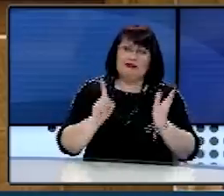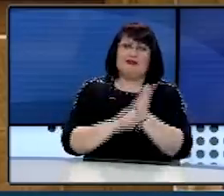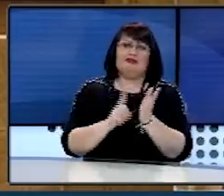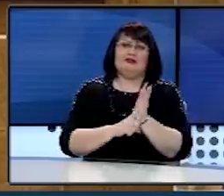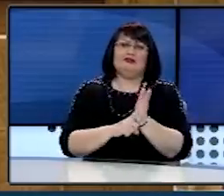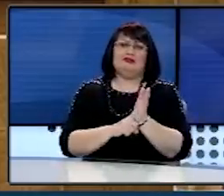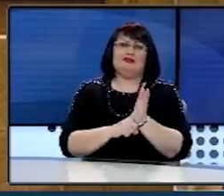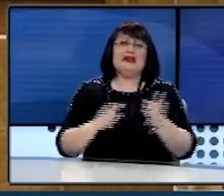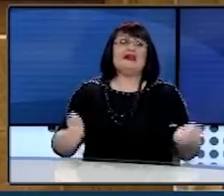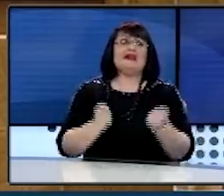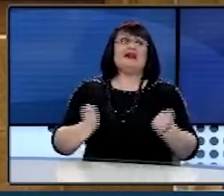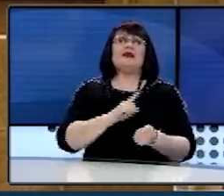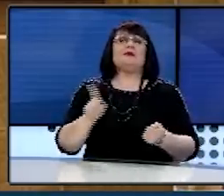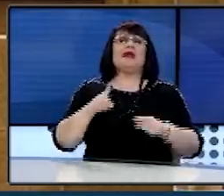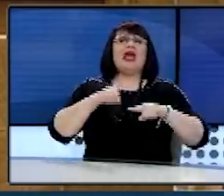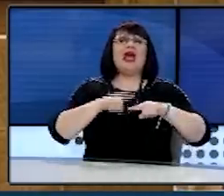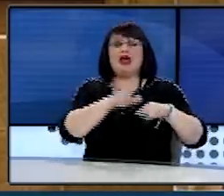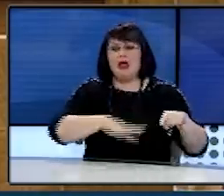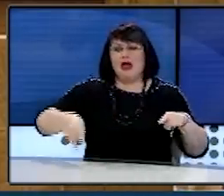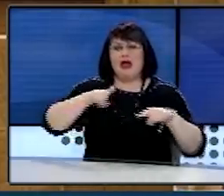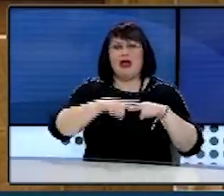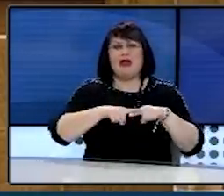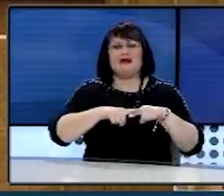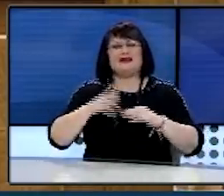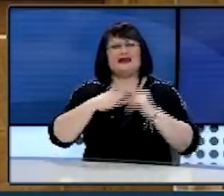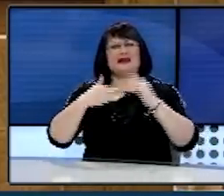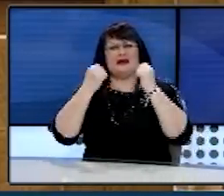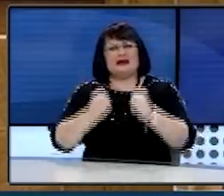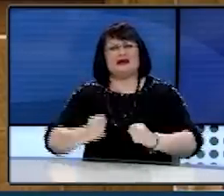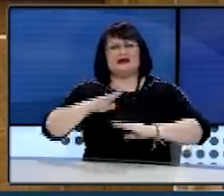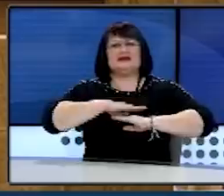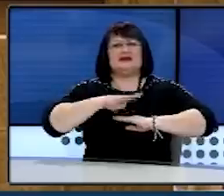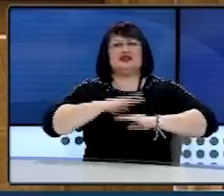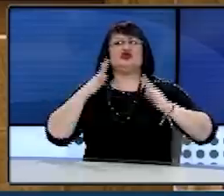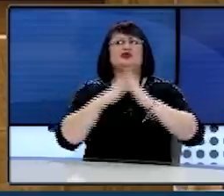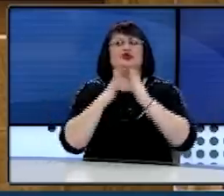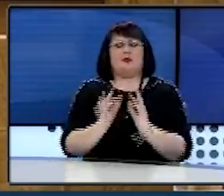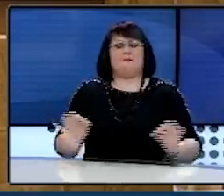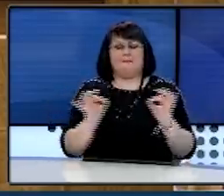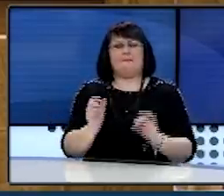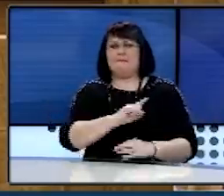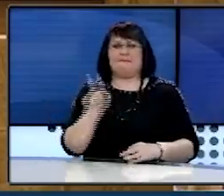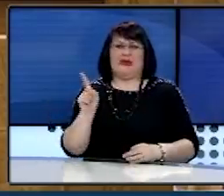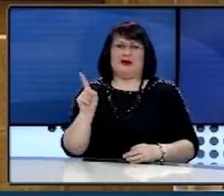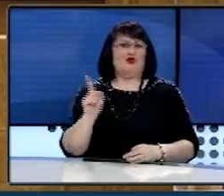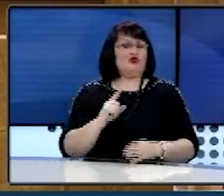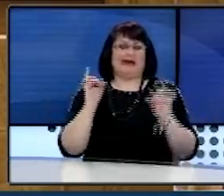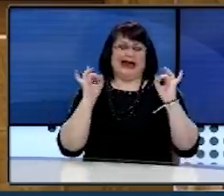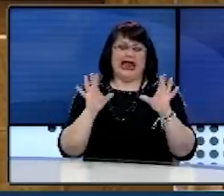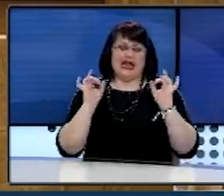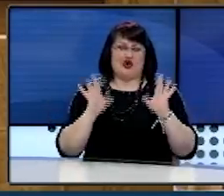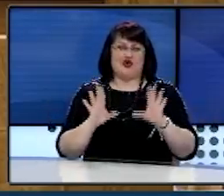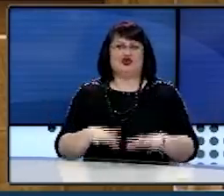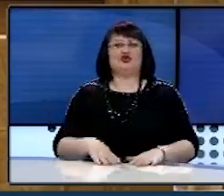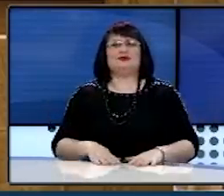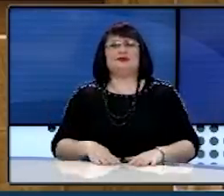αφήσουμε να χρησιμοποιούνται ελληνικά εδάφη, υποδομές και μέσα ως στρατιωτικά πολεμικά προγεφυρώματα οποιουδήποτε.